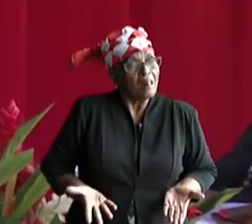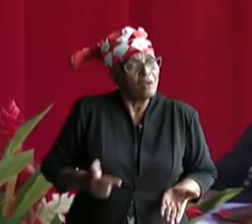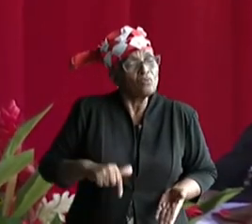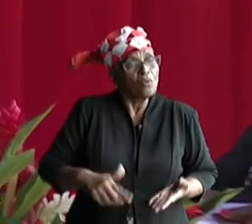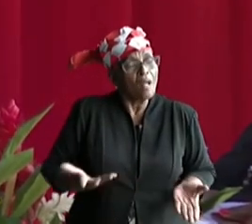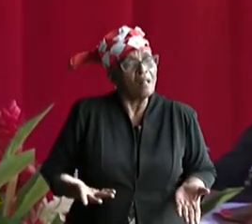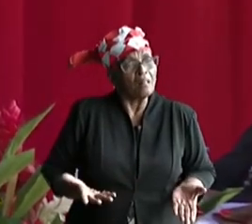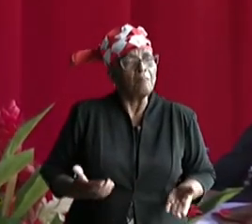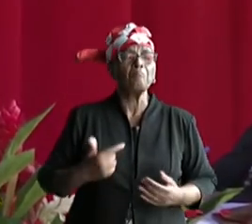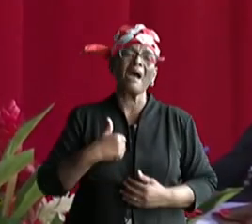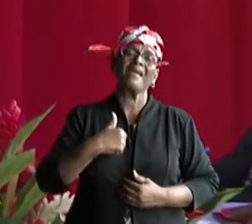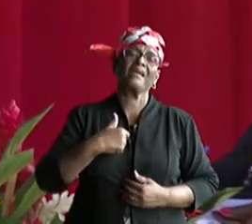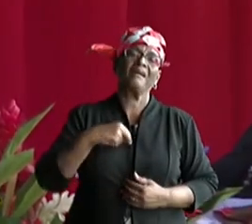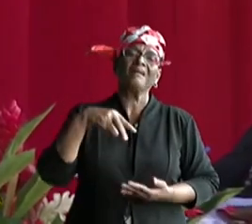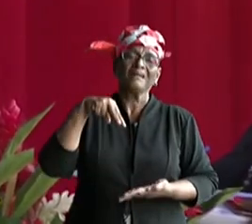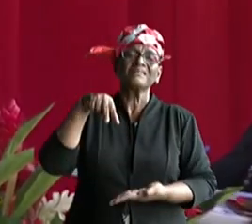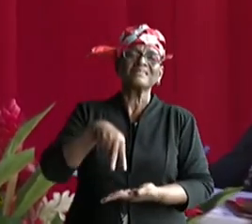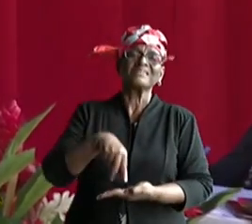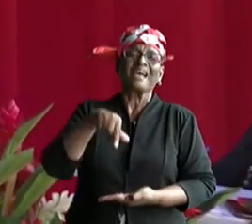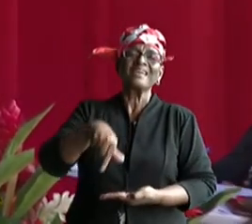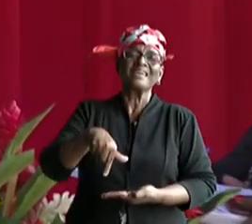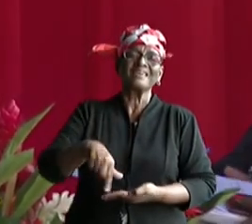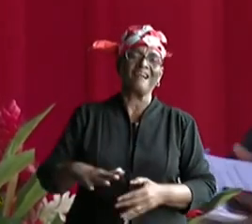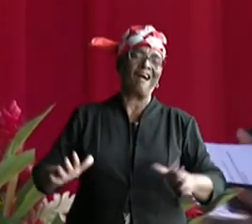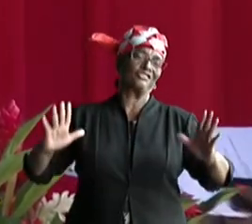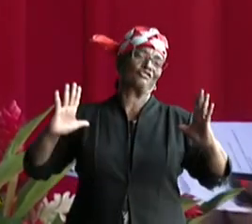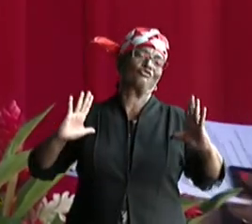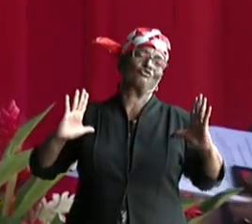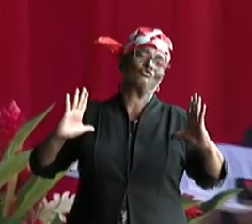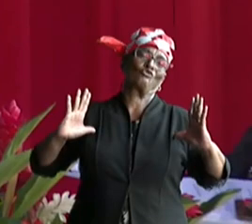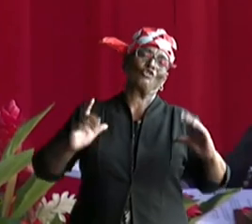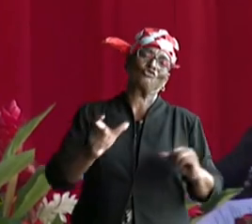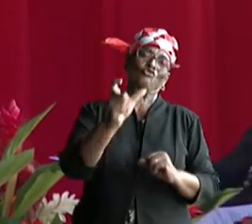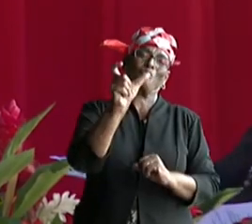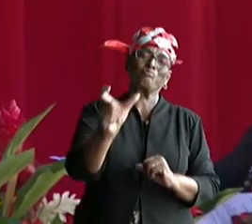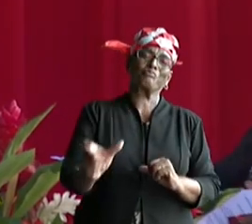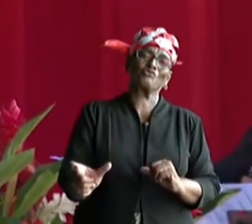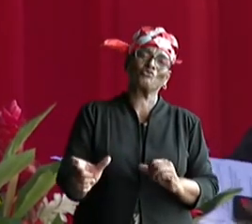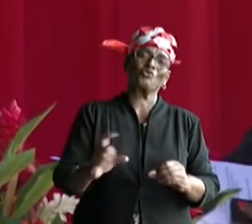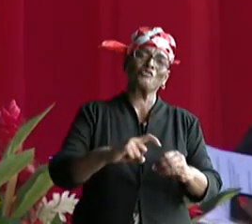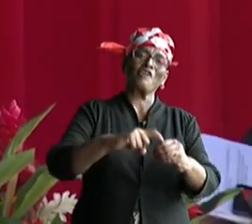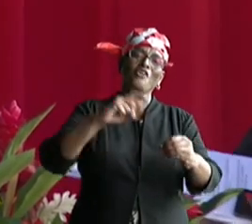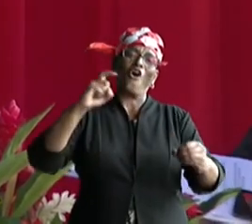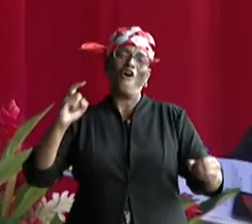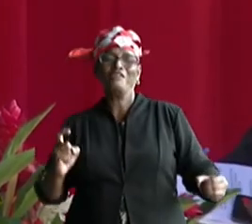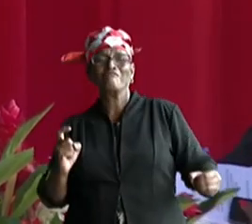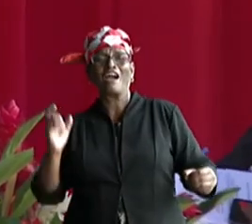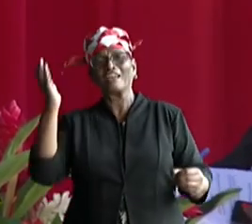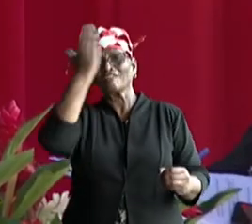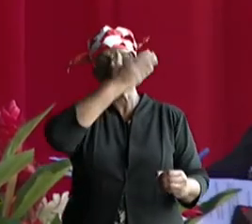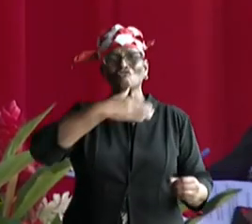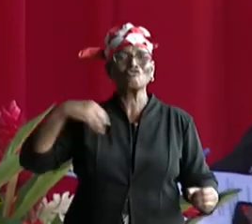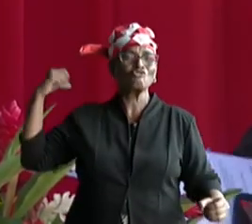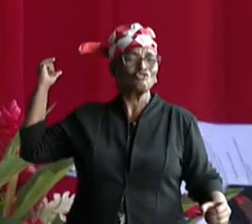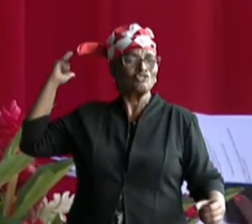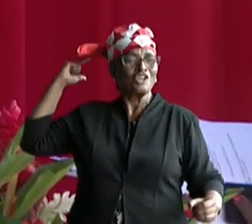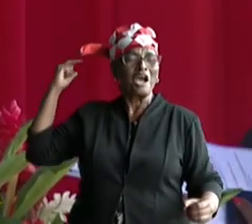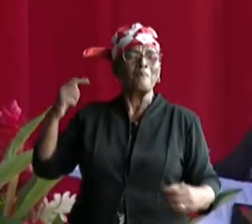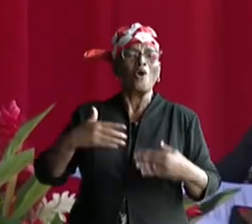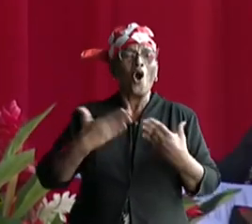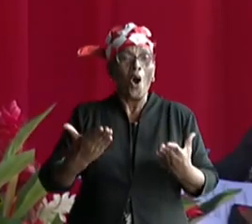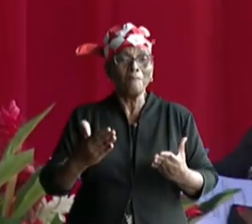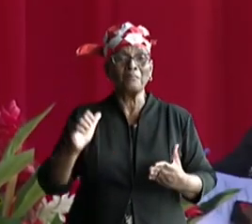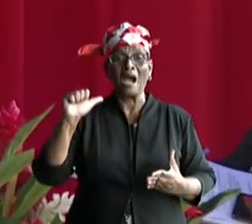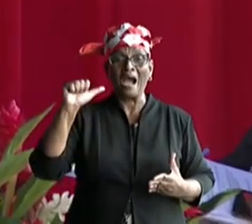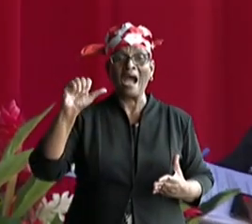hier vandaag als een trotse burger van een onafhankelijke Suriname. Om thans namens de